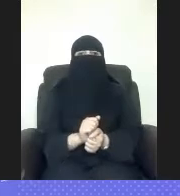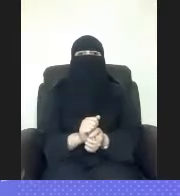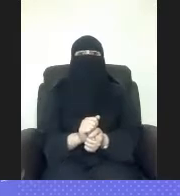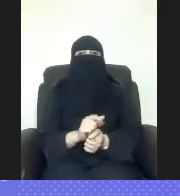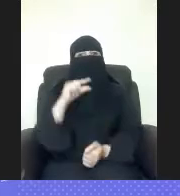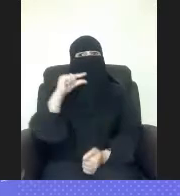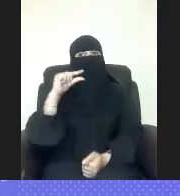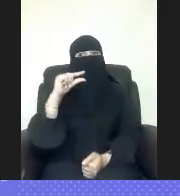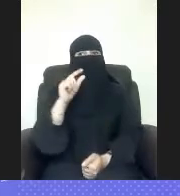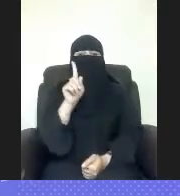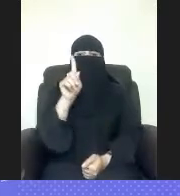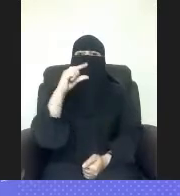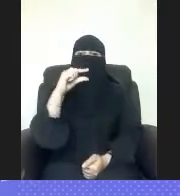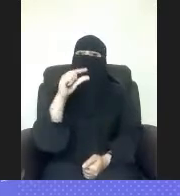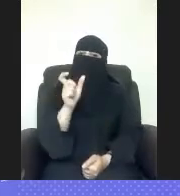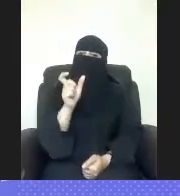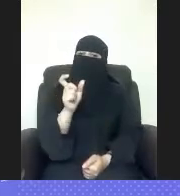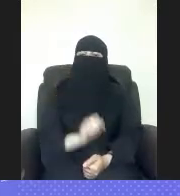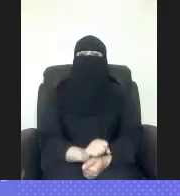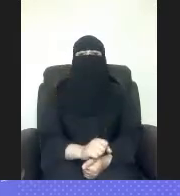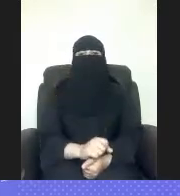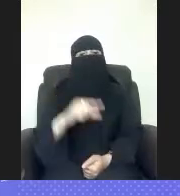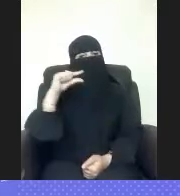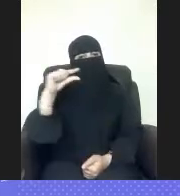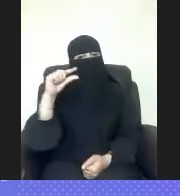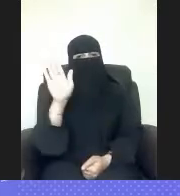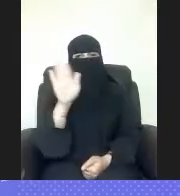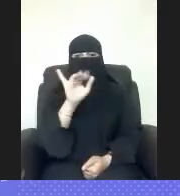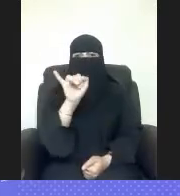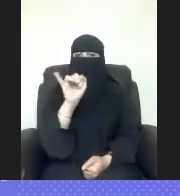سمير، فهم صراحة